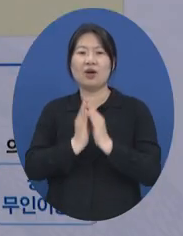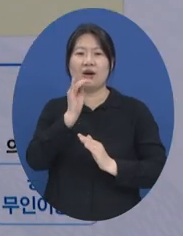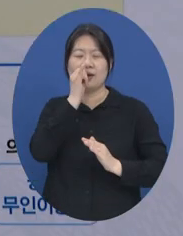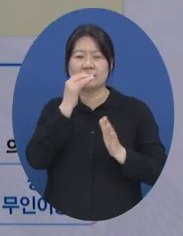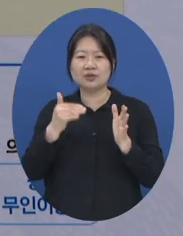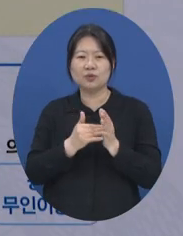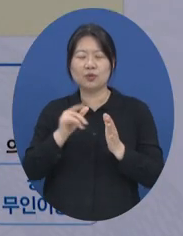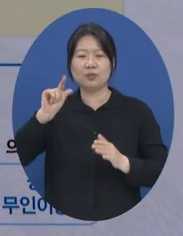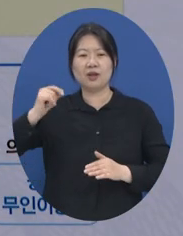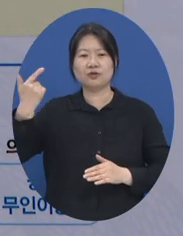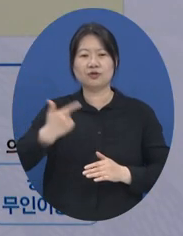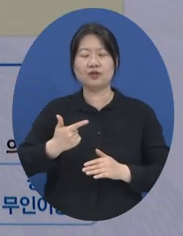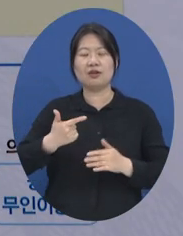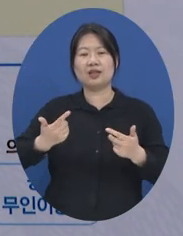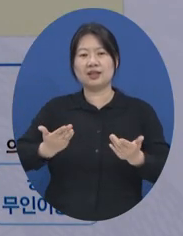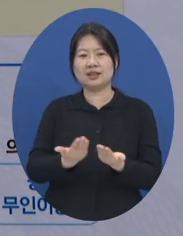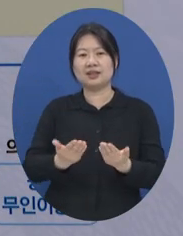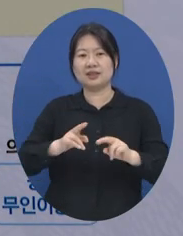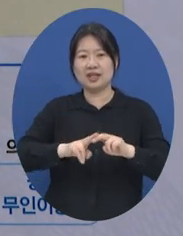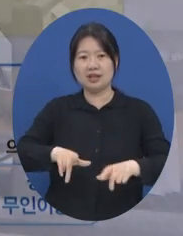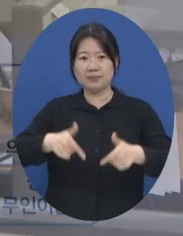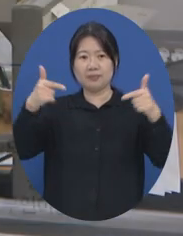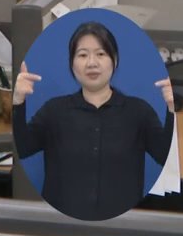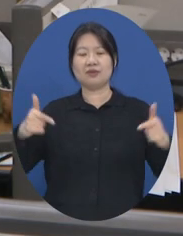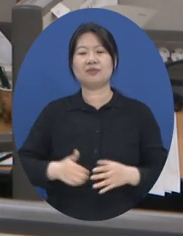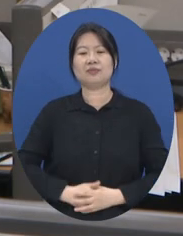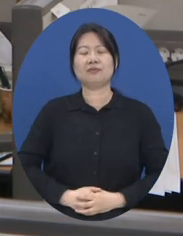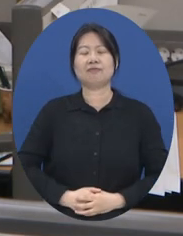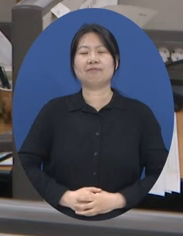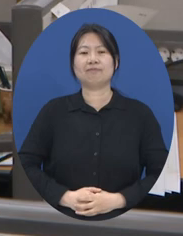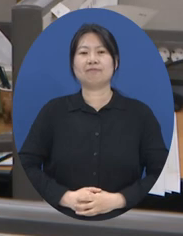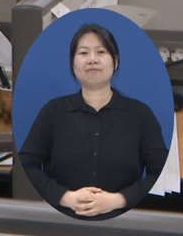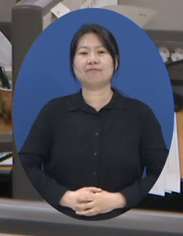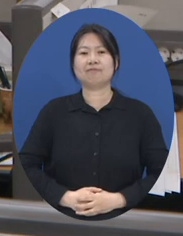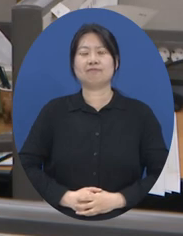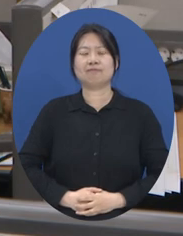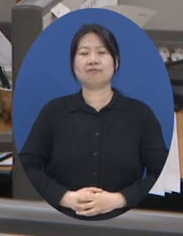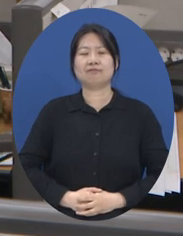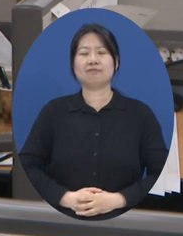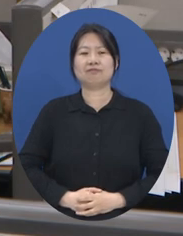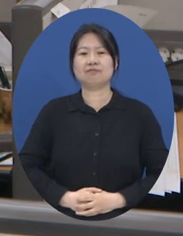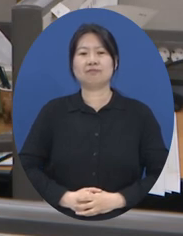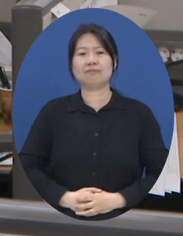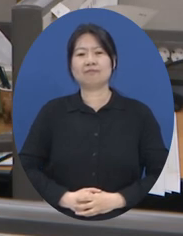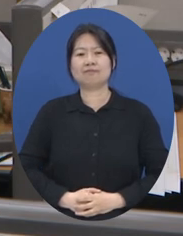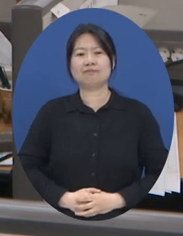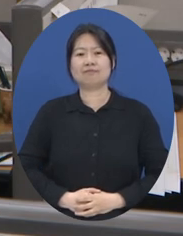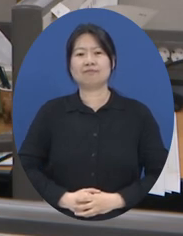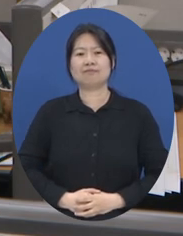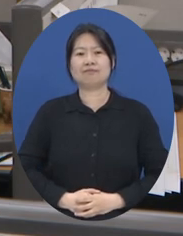1만 6천 개 일자리가 생겨날 것으로 전망됩니다. 경기 CCTV 최창순입니다.